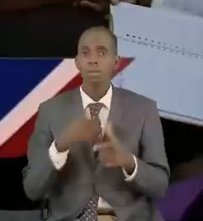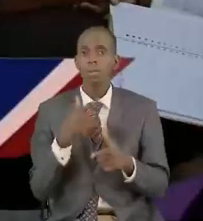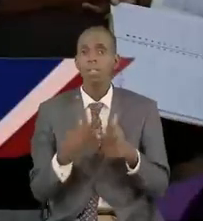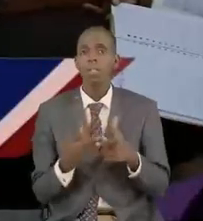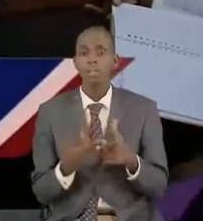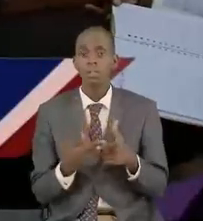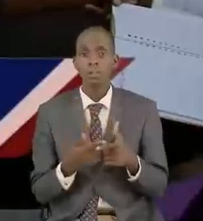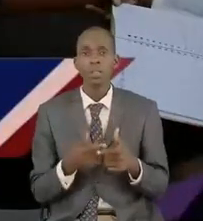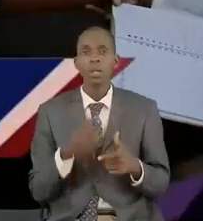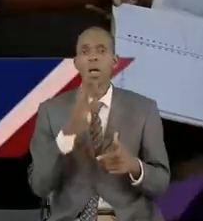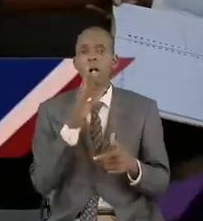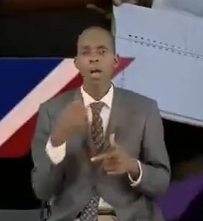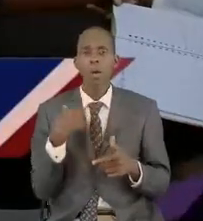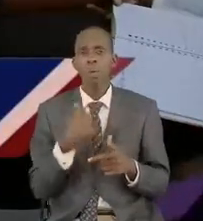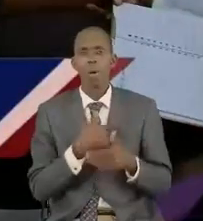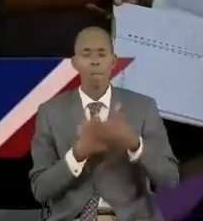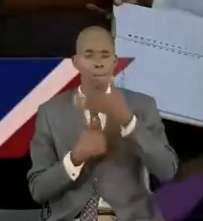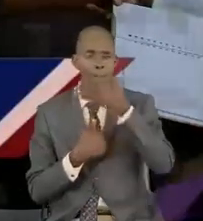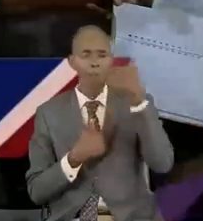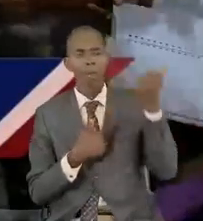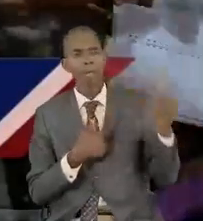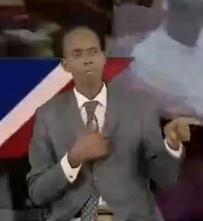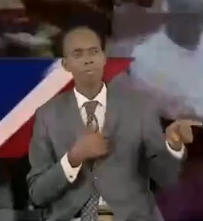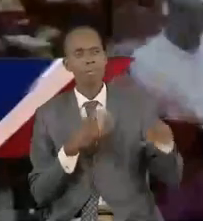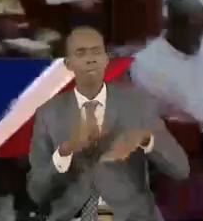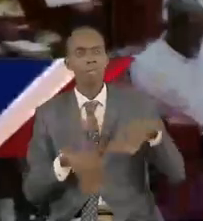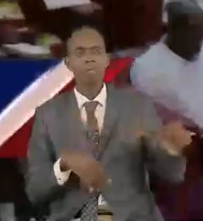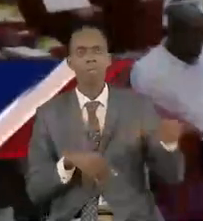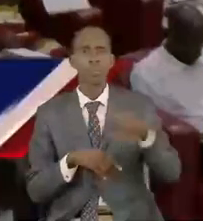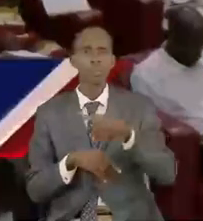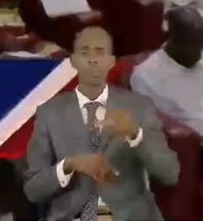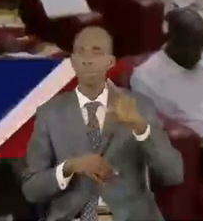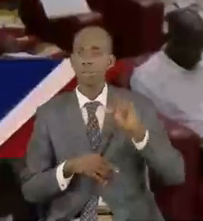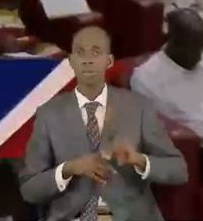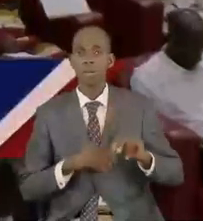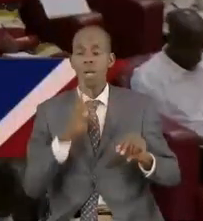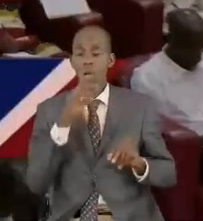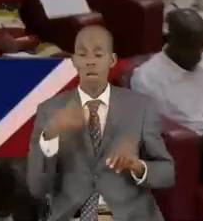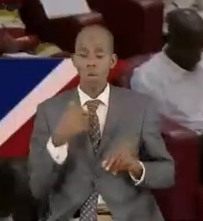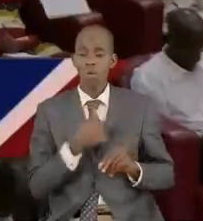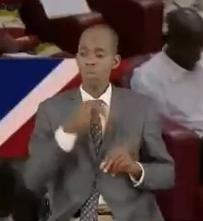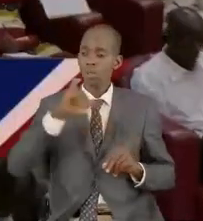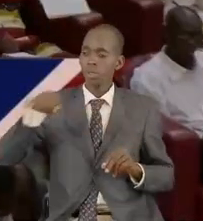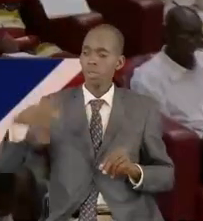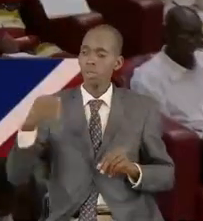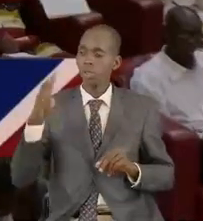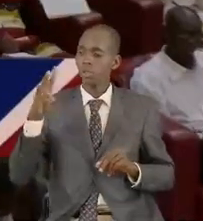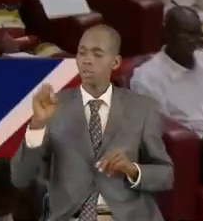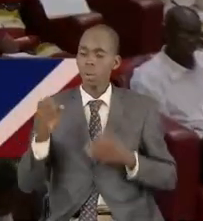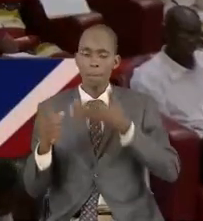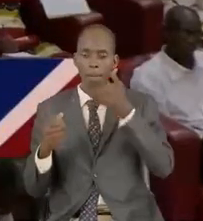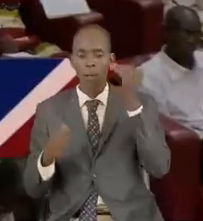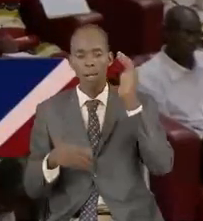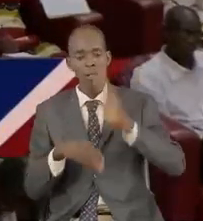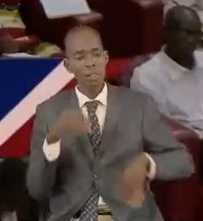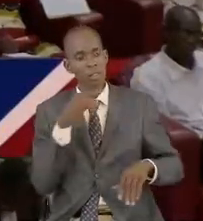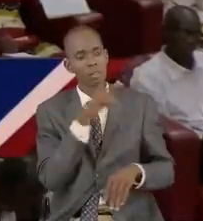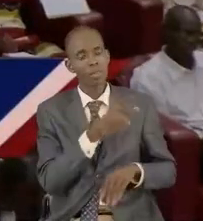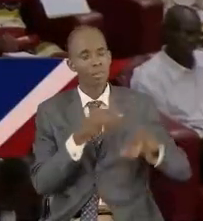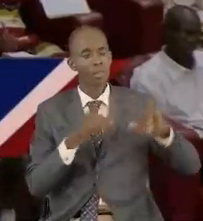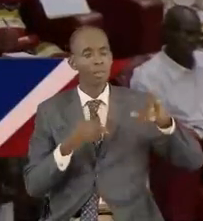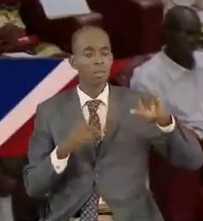quoi donc sommes-nous plus excellents nullement nos Juifs sommes-nous meilleurs que